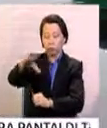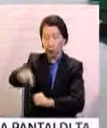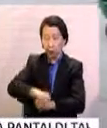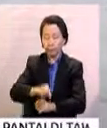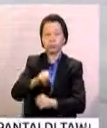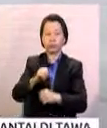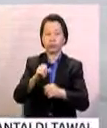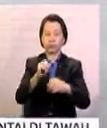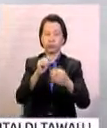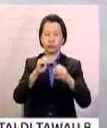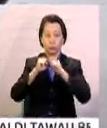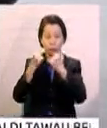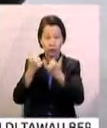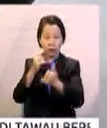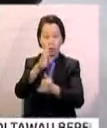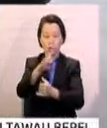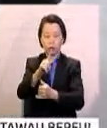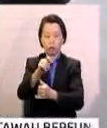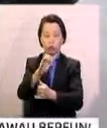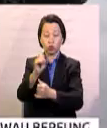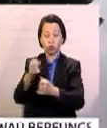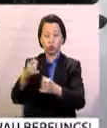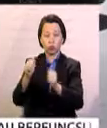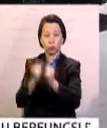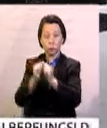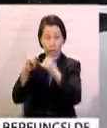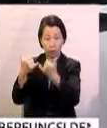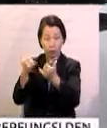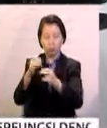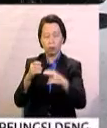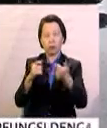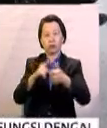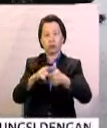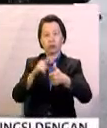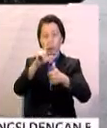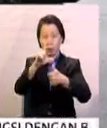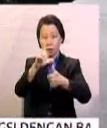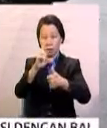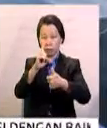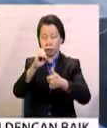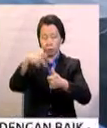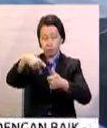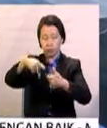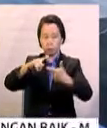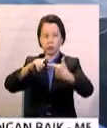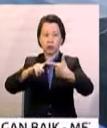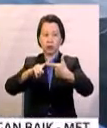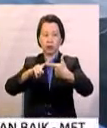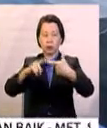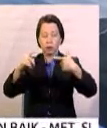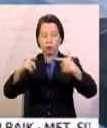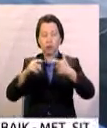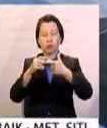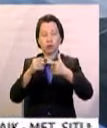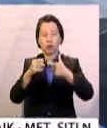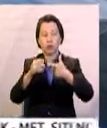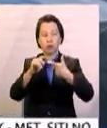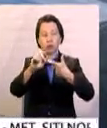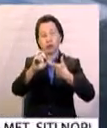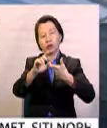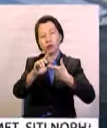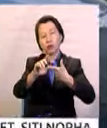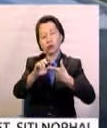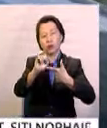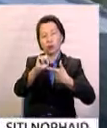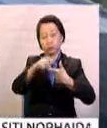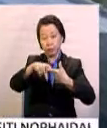yang mempunyai pegangan majoriti syarikat itu. Lebuh raya berkenaan ialah lebuh raya Damansara Puchong LDP, sistem penyuraian trafik KL